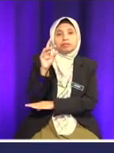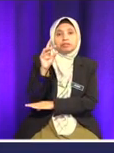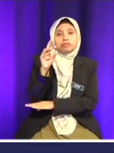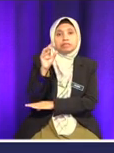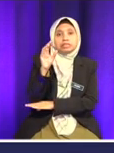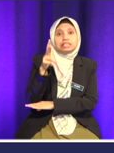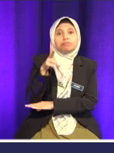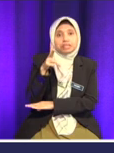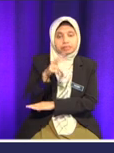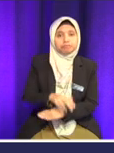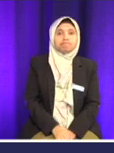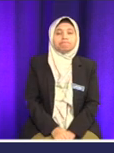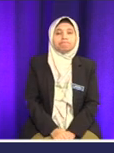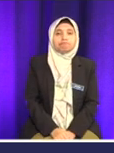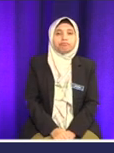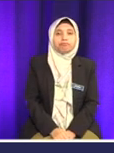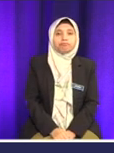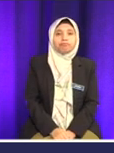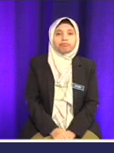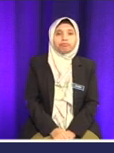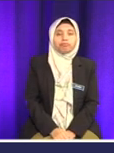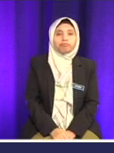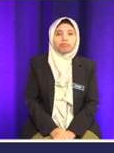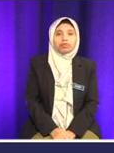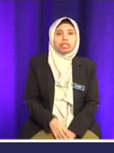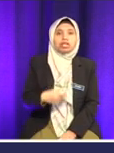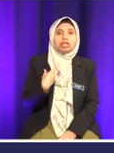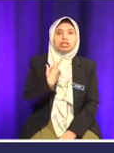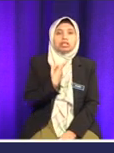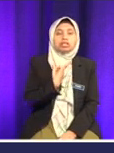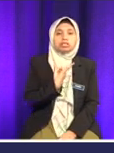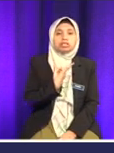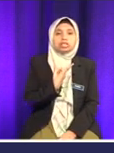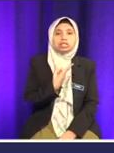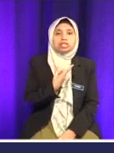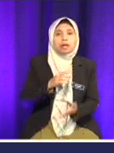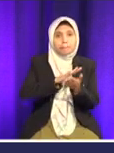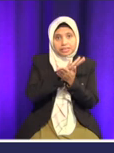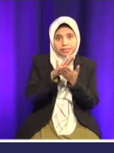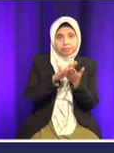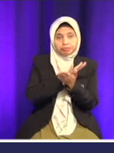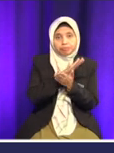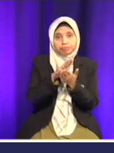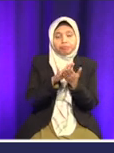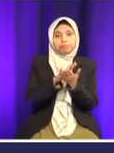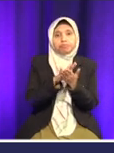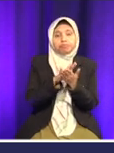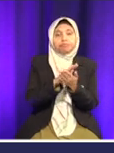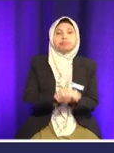13 Oke dan baik kita kita imbas lagi oke